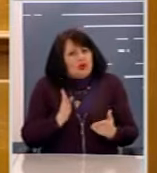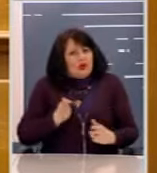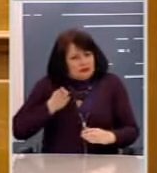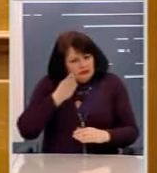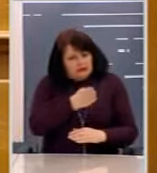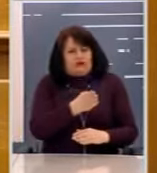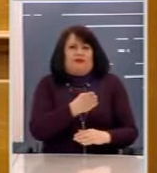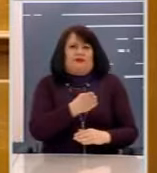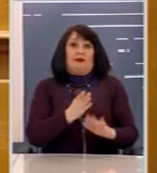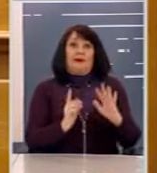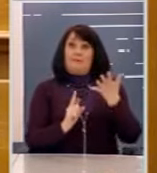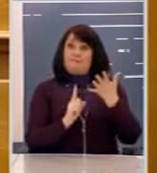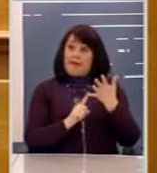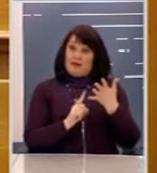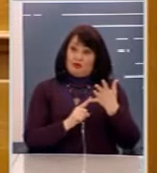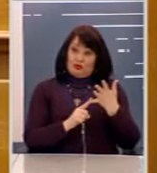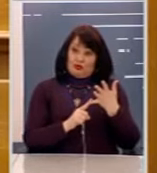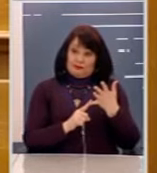Πέμπτον,